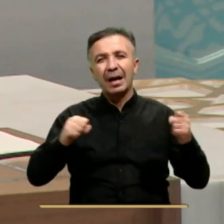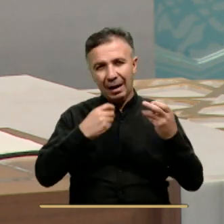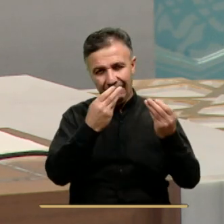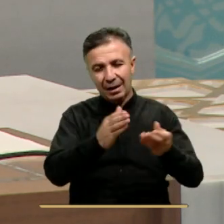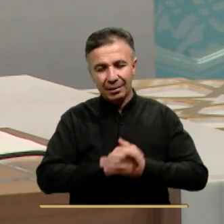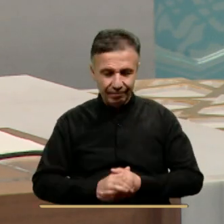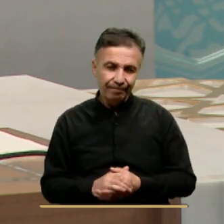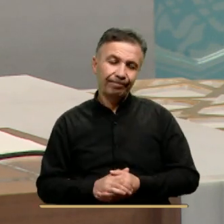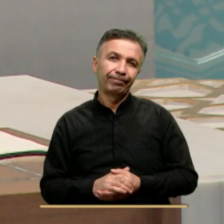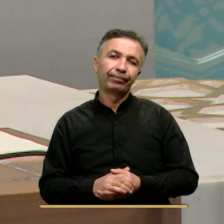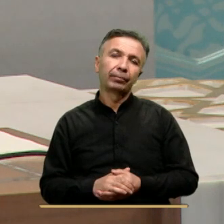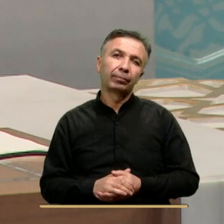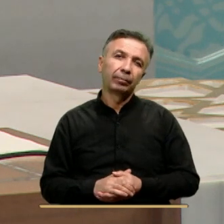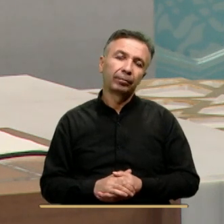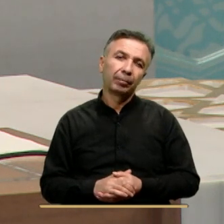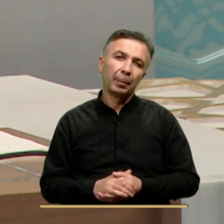zarar